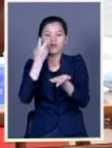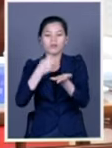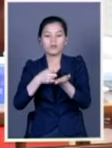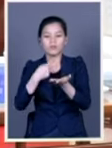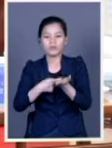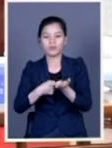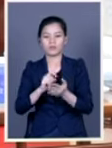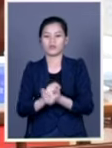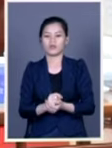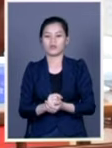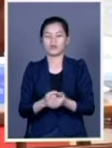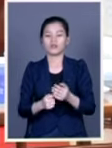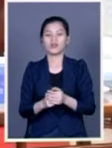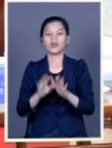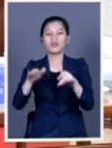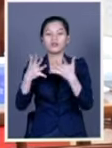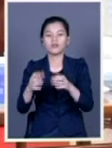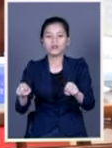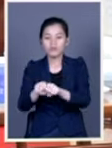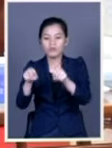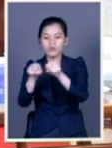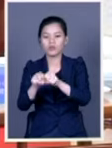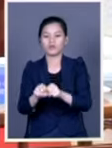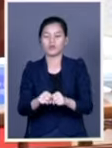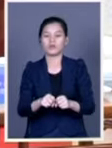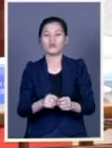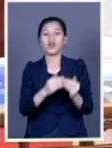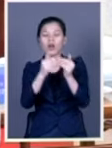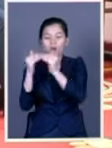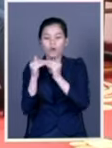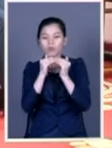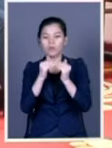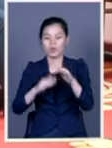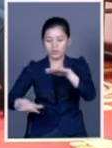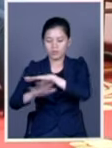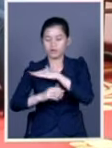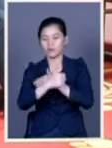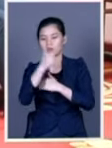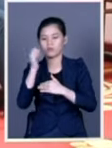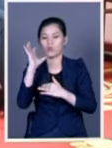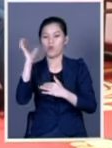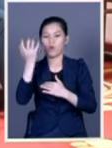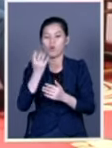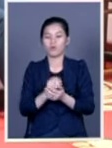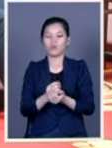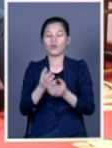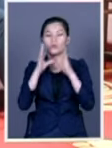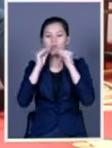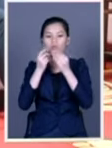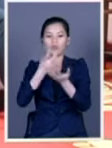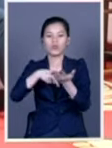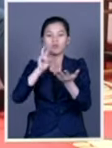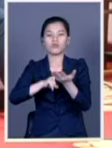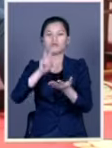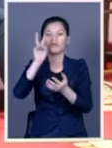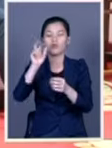จสังคมให้สามารถเชื่อมโยงและเทียบทันกับภาคพื้นอื่นๆอยู่ในโลกกองประชุมได้หับพ้องเอาส่งเอกสารสำคัญ